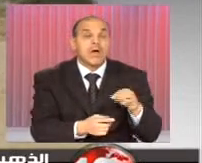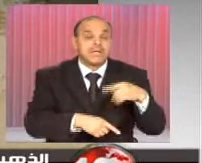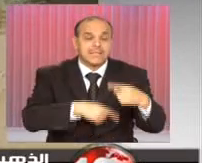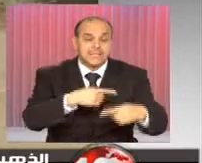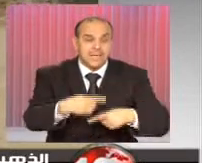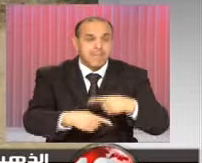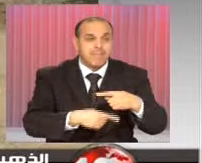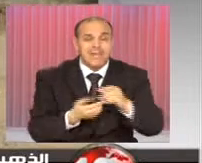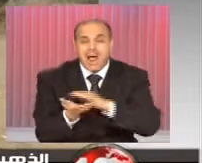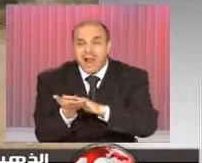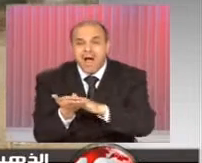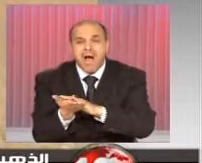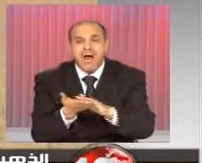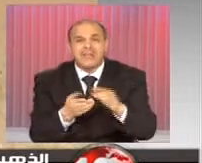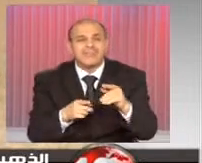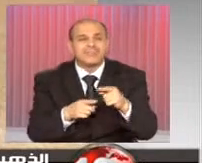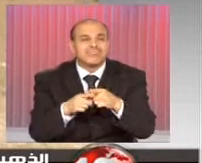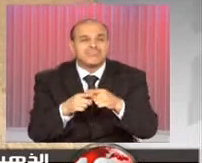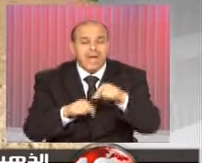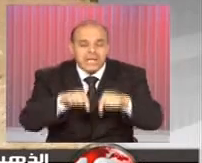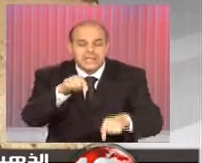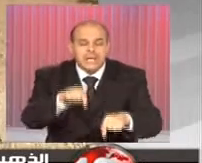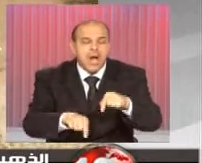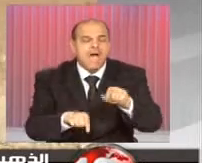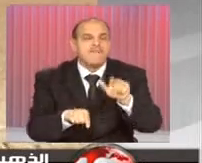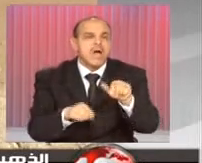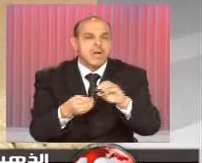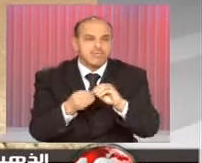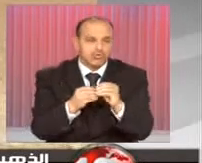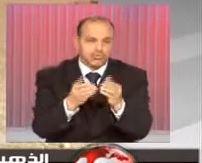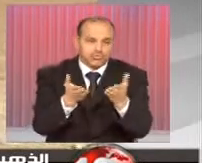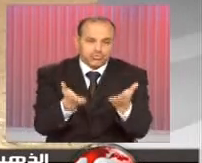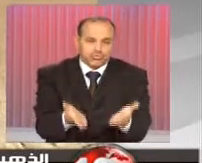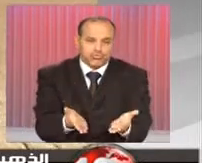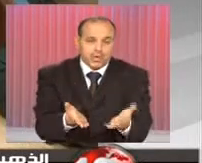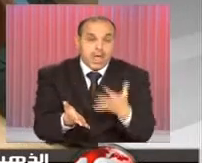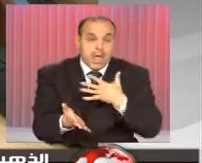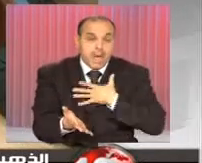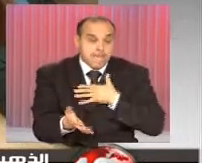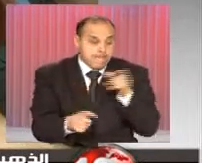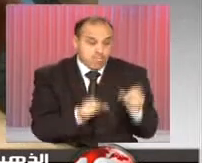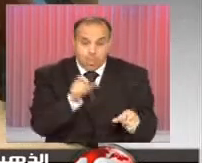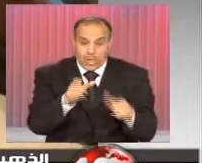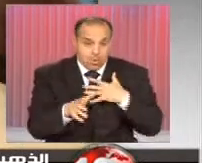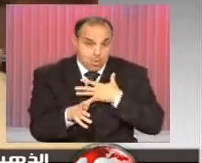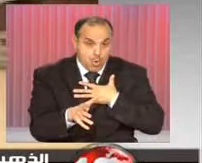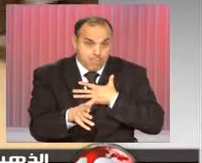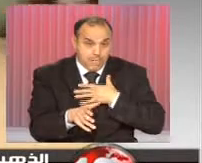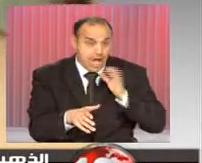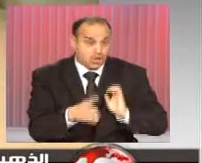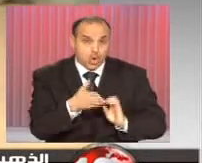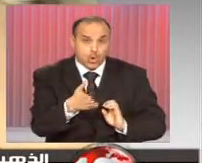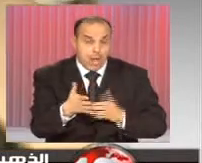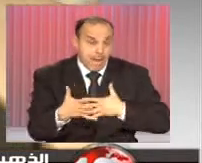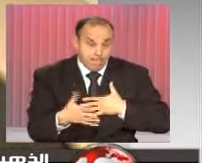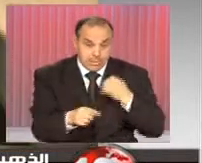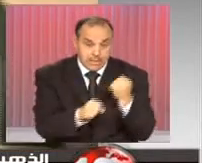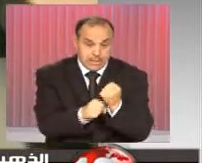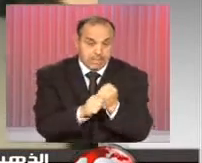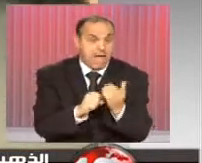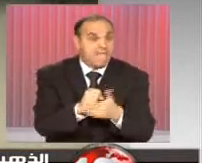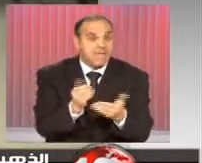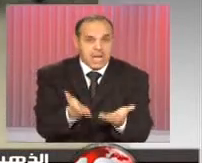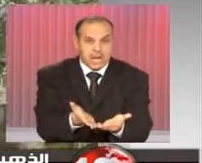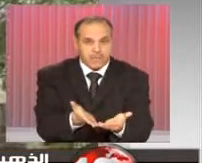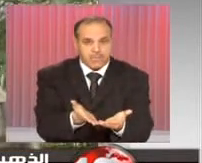الوضعية العقارية للأراضي الصالحة للزراعة عائقا أمام رغبة مواطني المنطقة على الاستثمار في القطاع